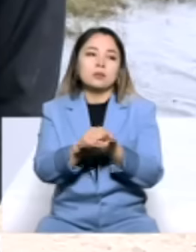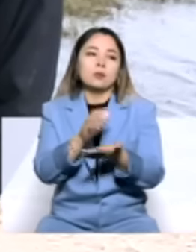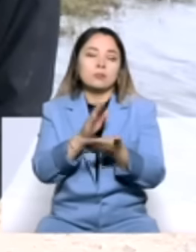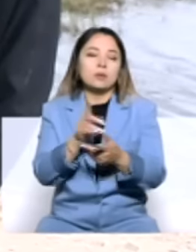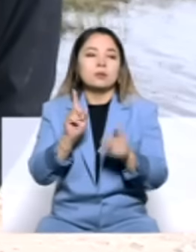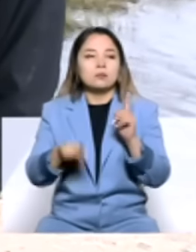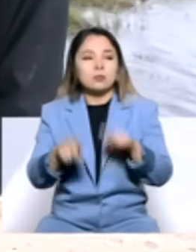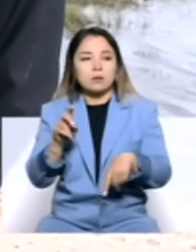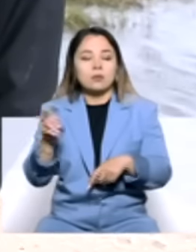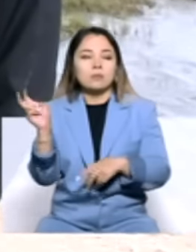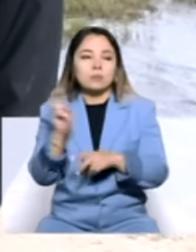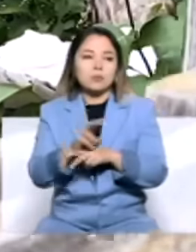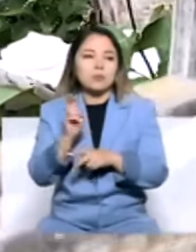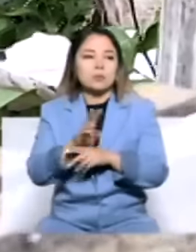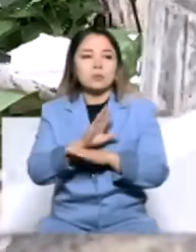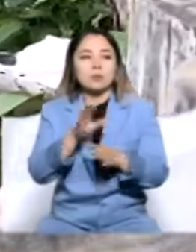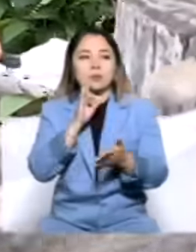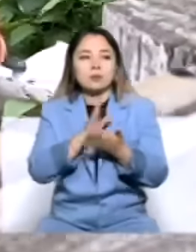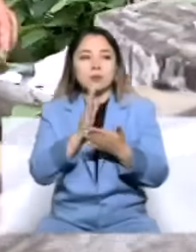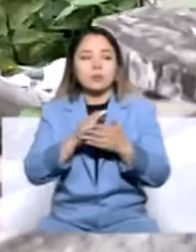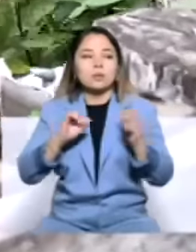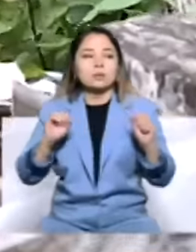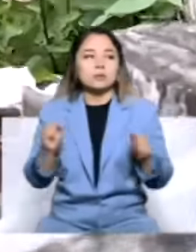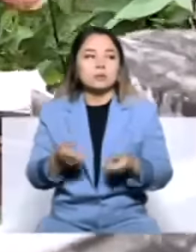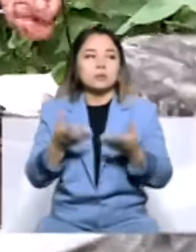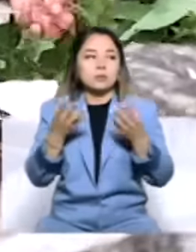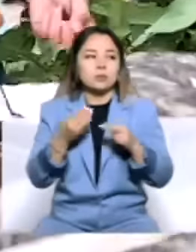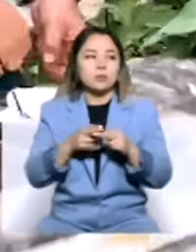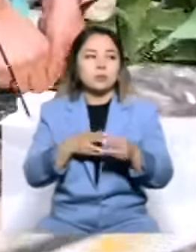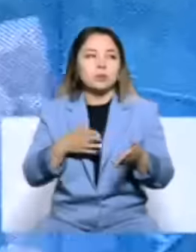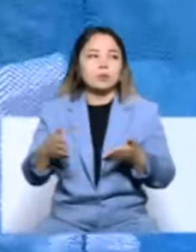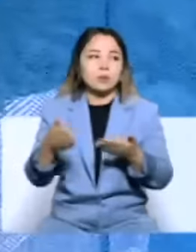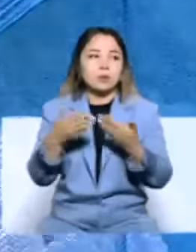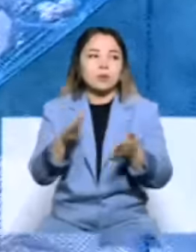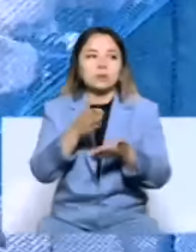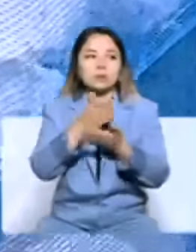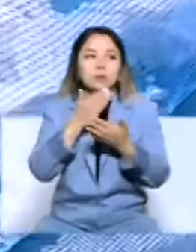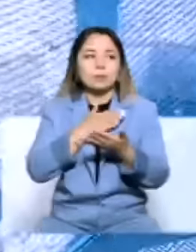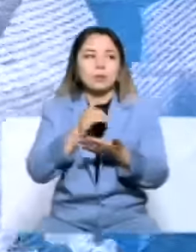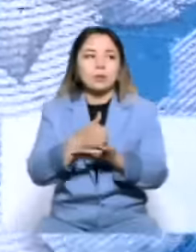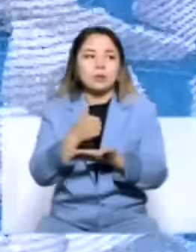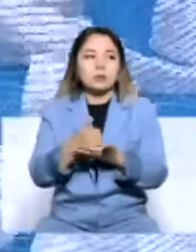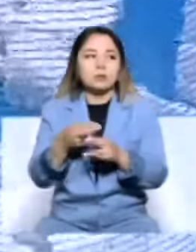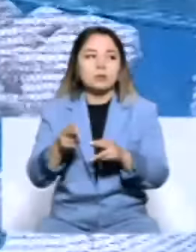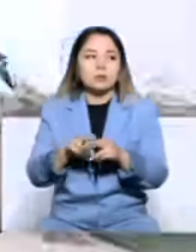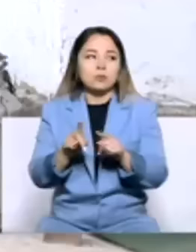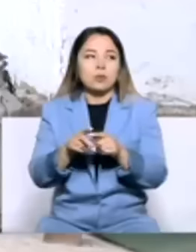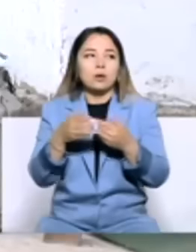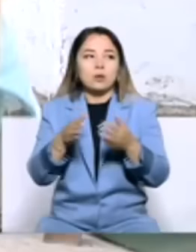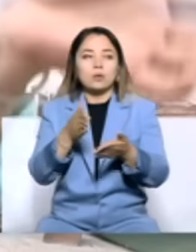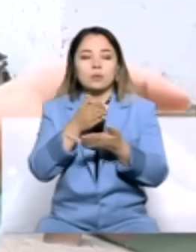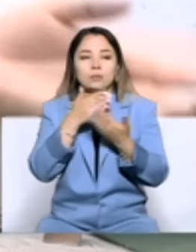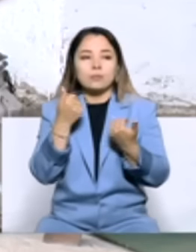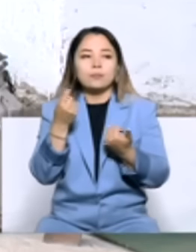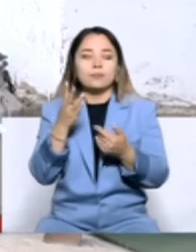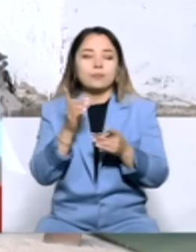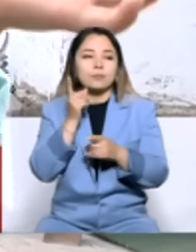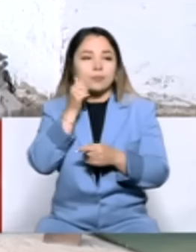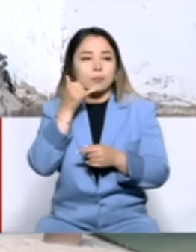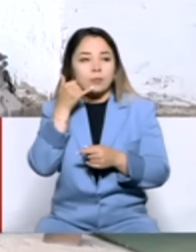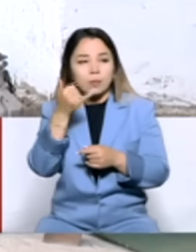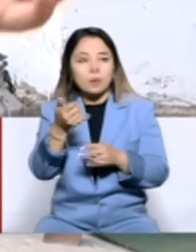кейде келет, кейде келмейди ол да. Кыстын күнү мына жолду ашпайды негизи биздин акимибиз. Содон ашпаганда неше күн телефон